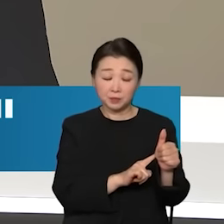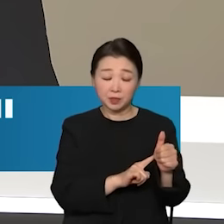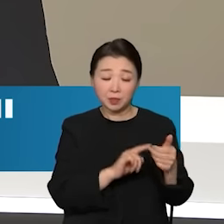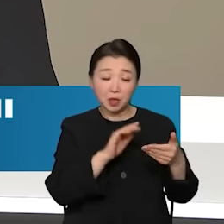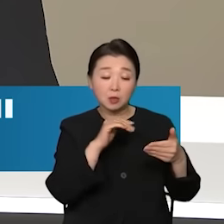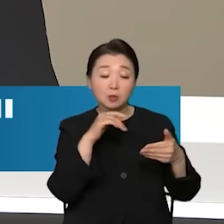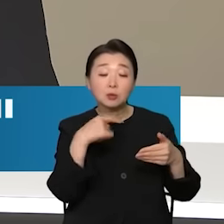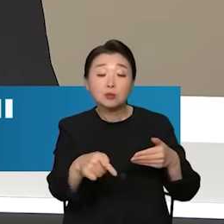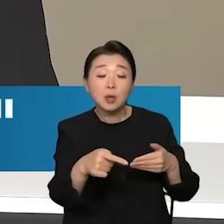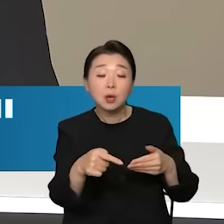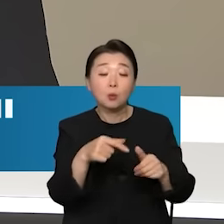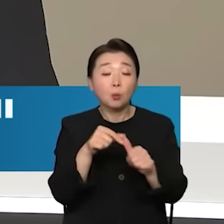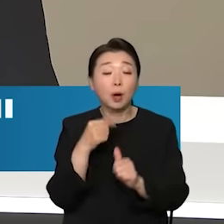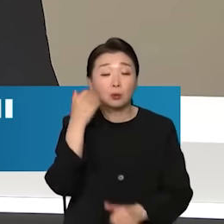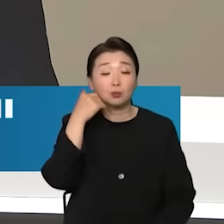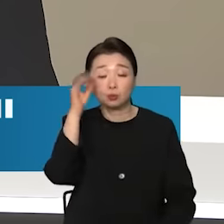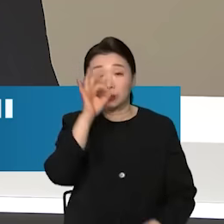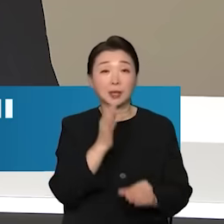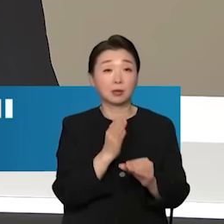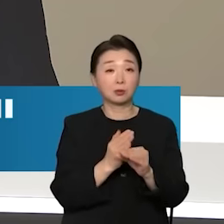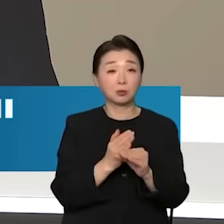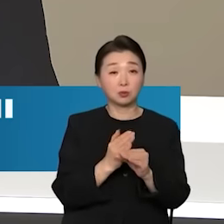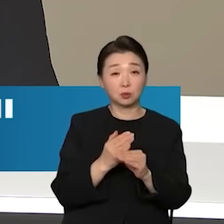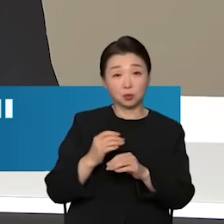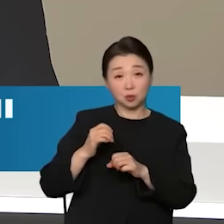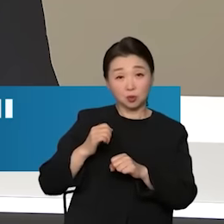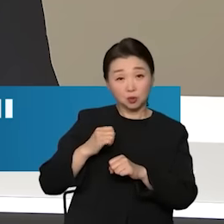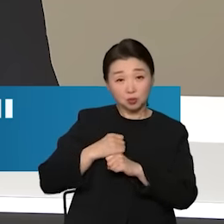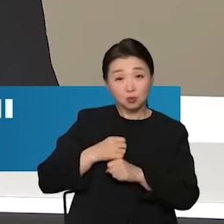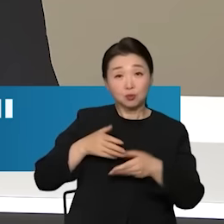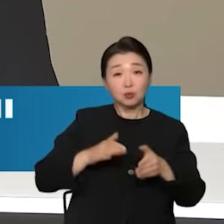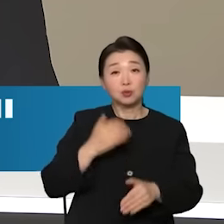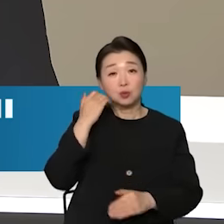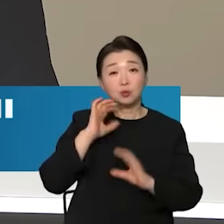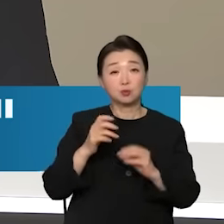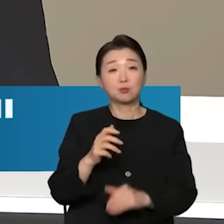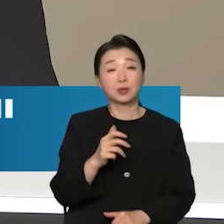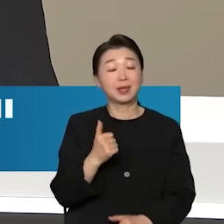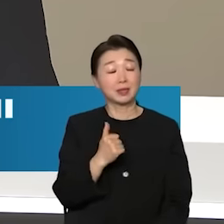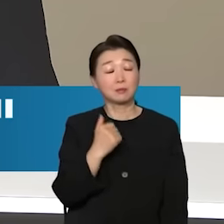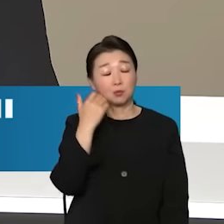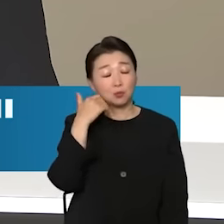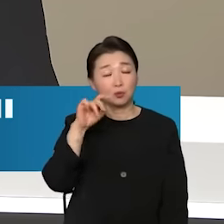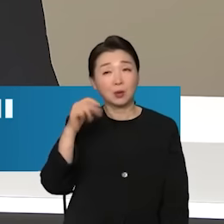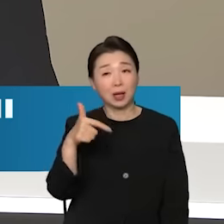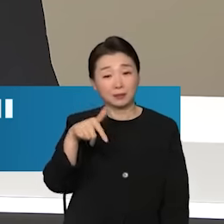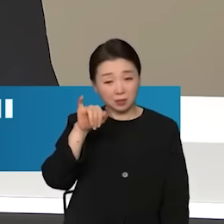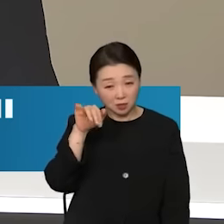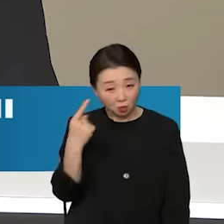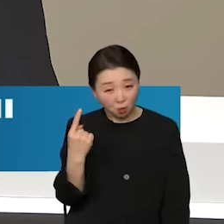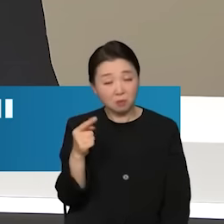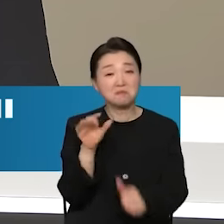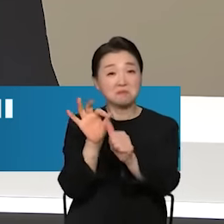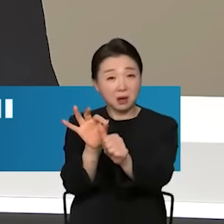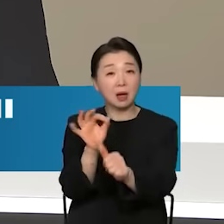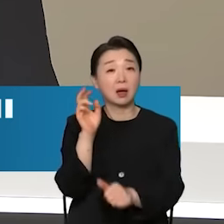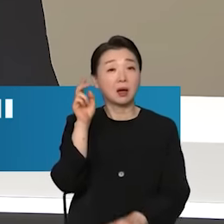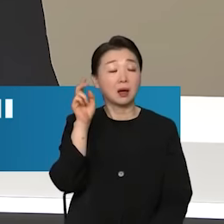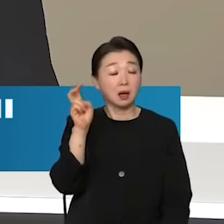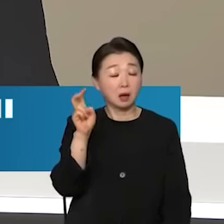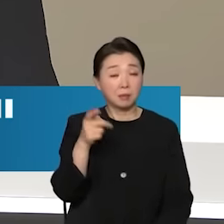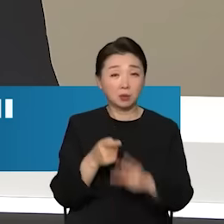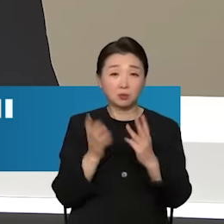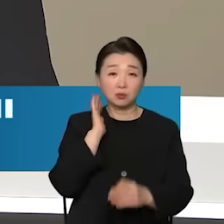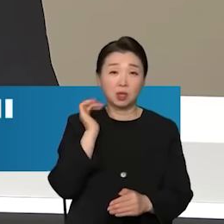다시 찾는 걸로 확인이 됐는데 군장성 출신인 국민의 임 한기호 의원이 거론됩니다 윤 대통령의 군통수권 행사